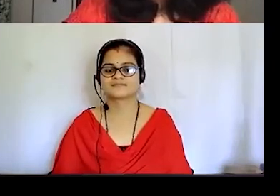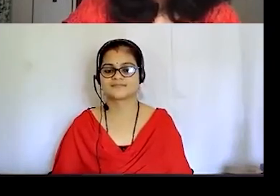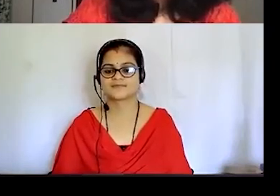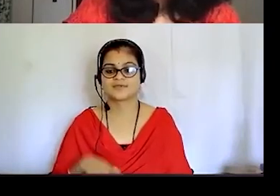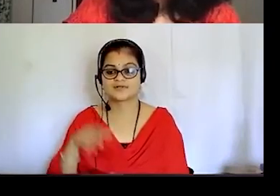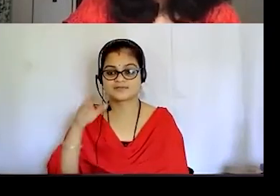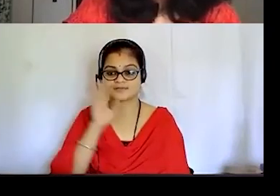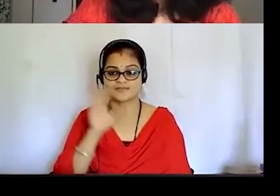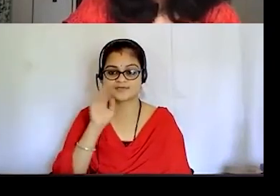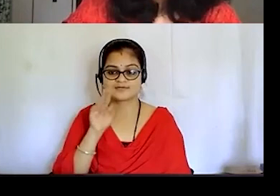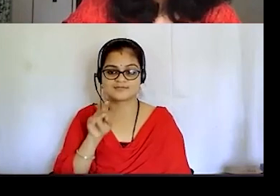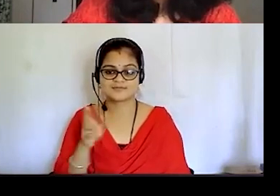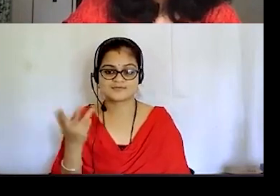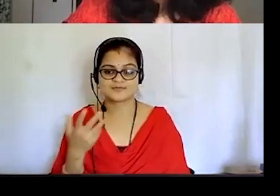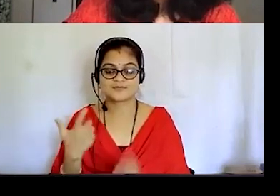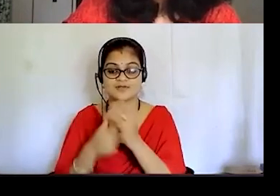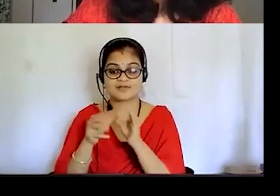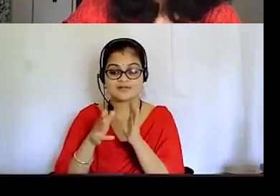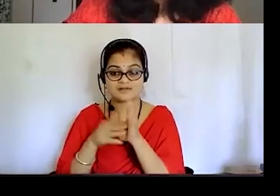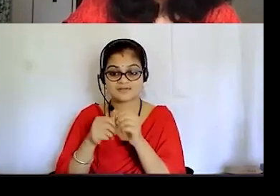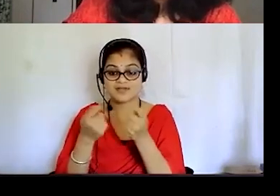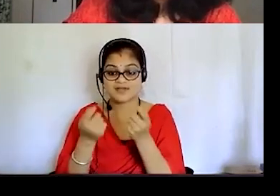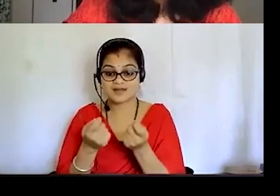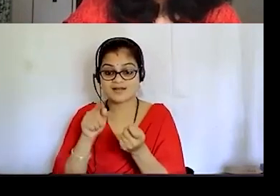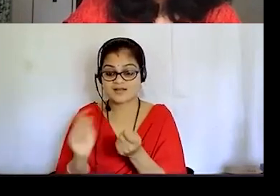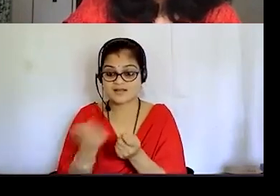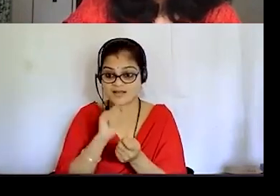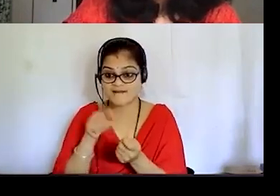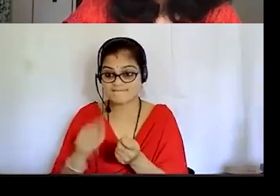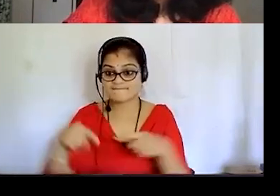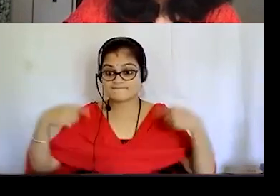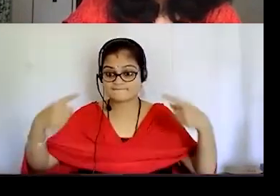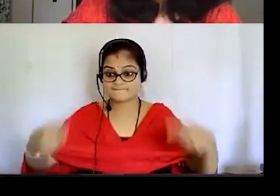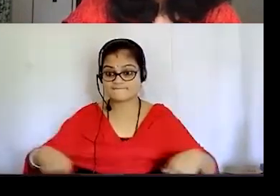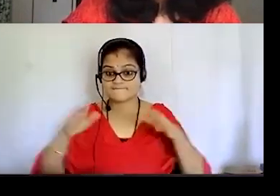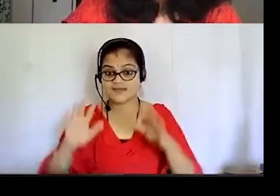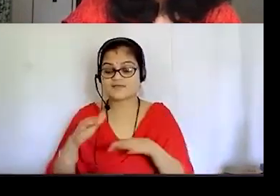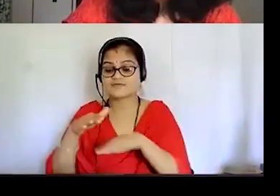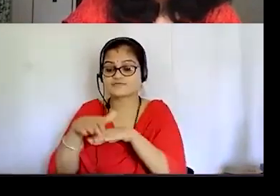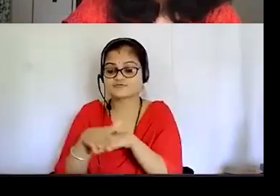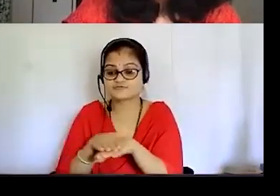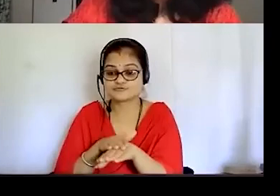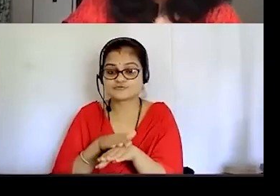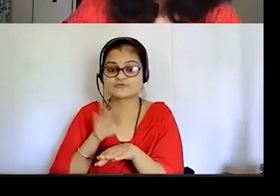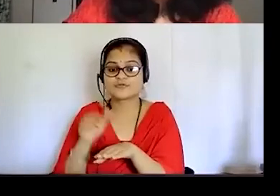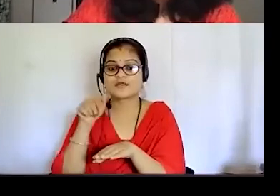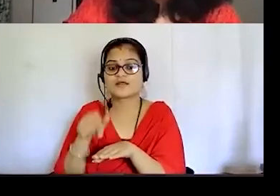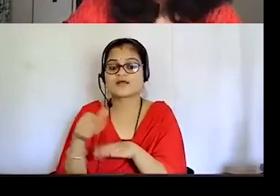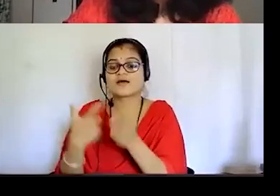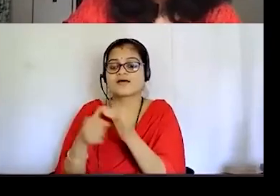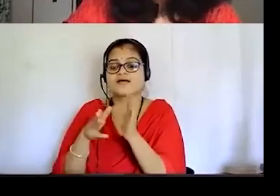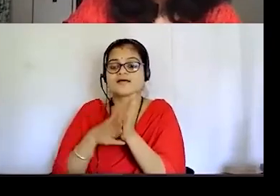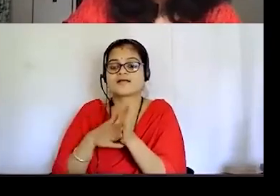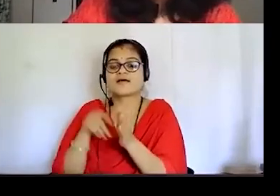हाको मेरे राम गाड़ी वाले जरा हल्के गाड़ी हाको मेरे राम